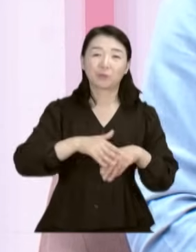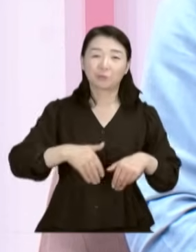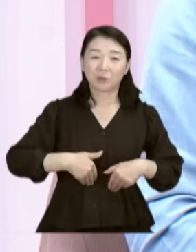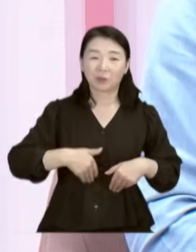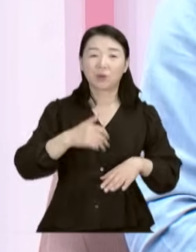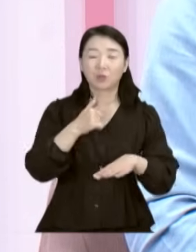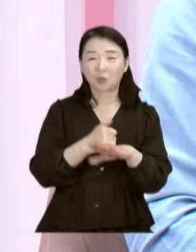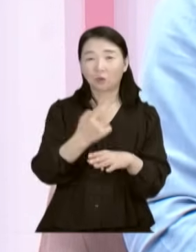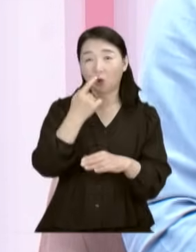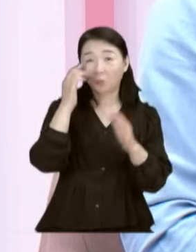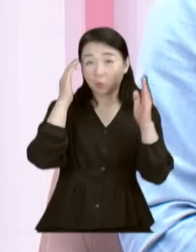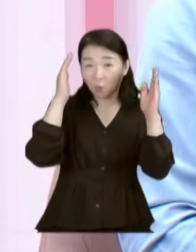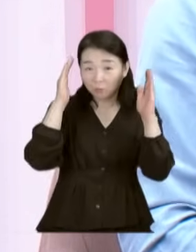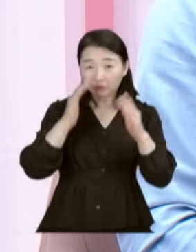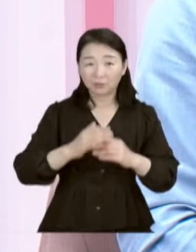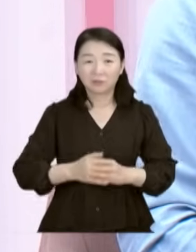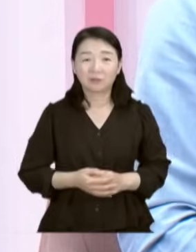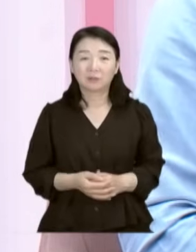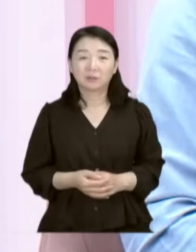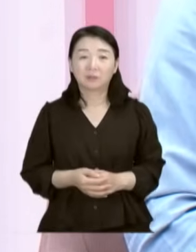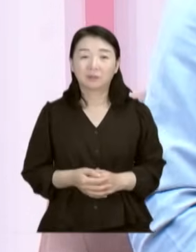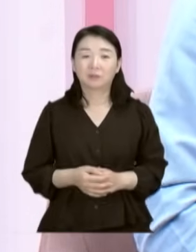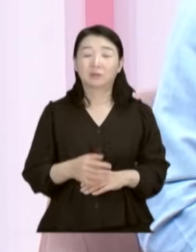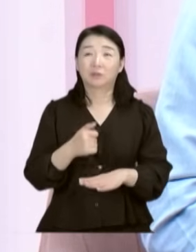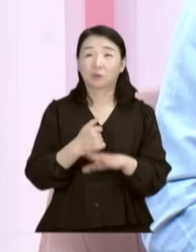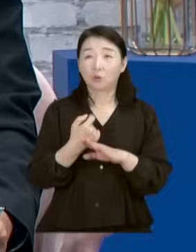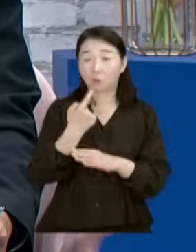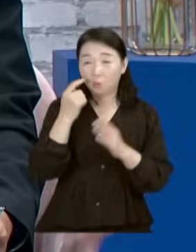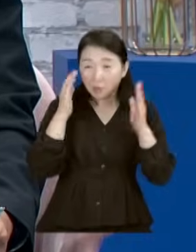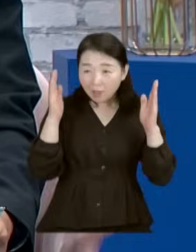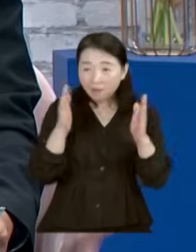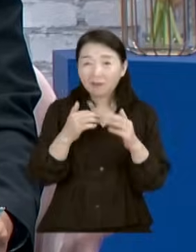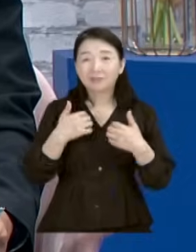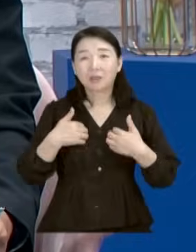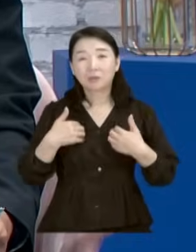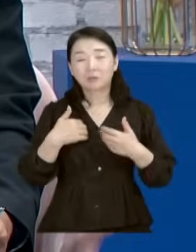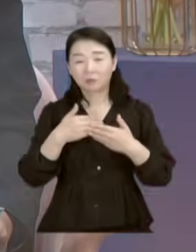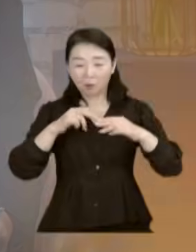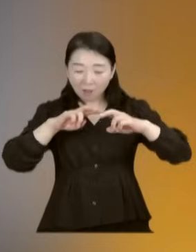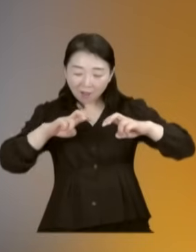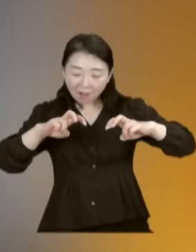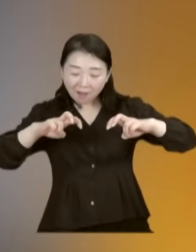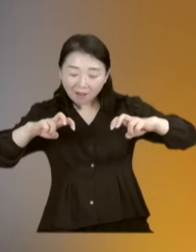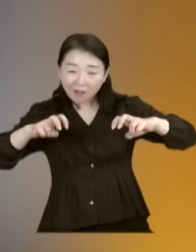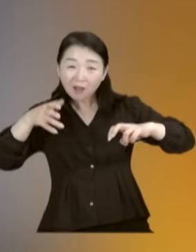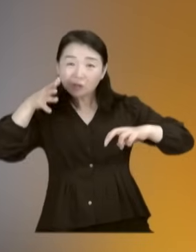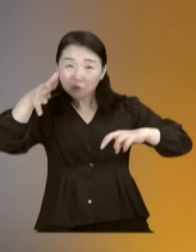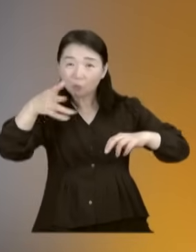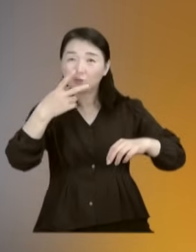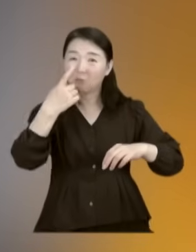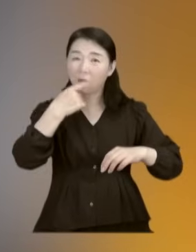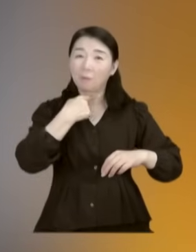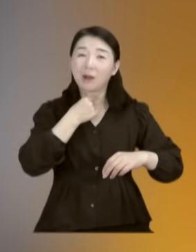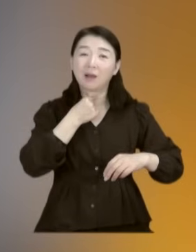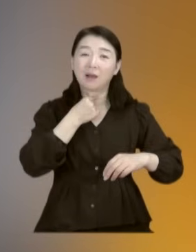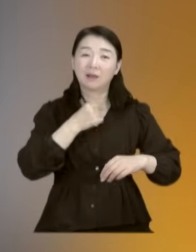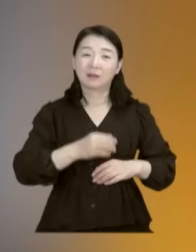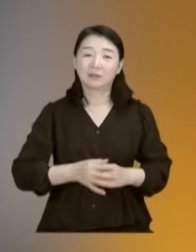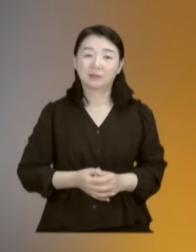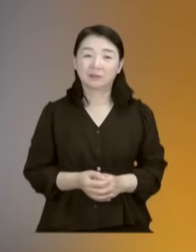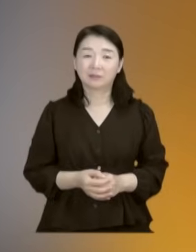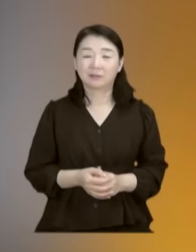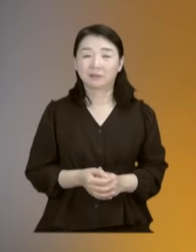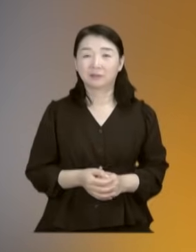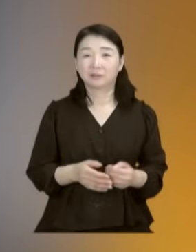시작으로 커피 공부를 시작을 했어요 일상 하다 보니까 재밌더라고요 그래서 재밌으니까 더 파고 더 전문적인 것도 더 배워보고 싶고